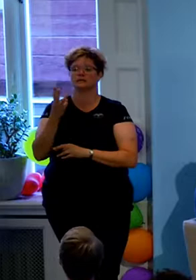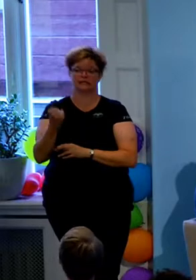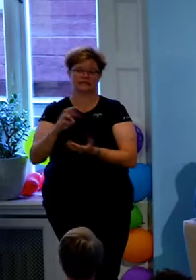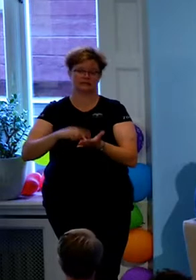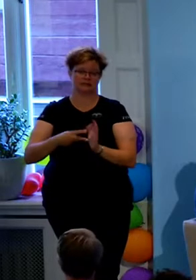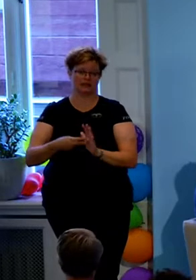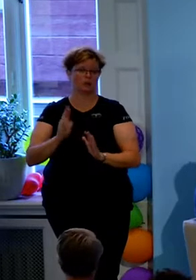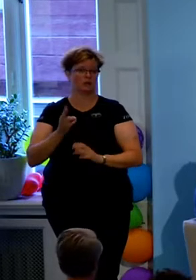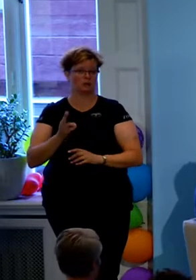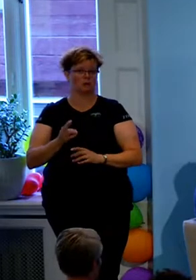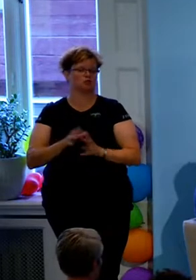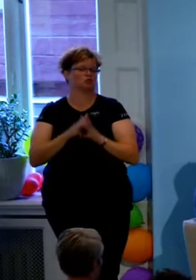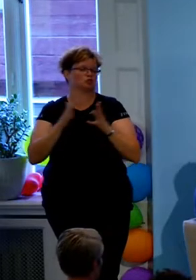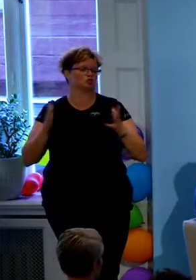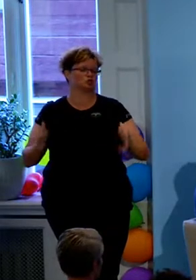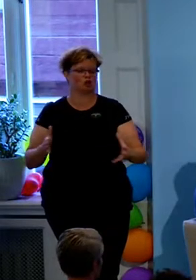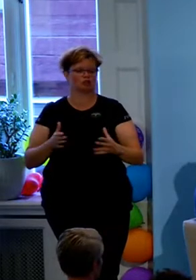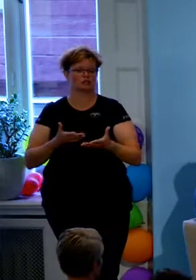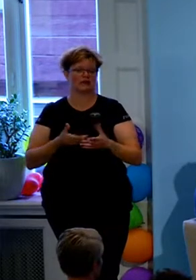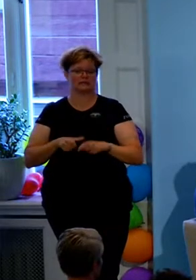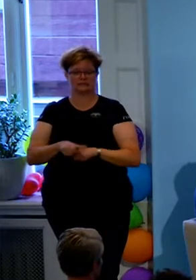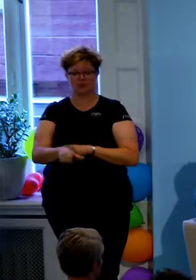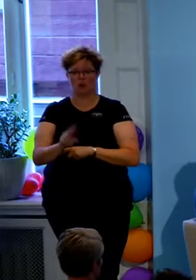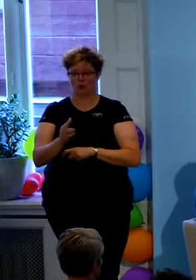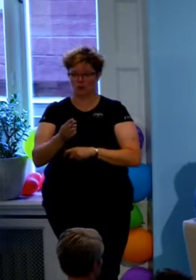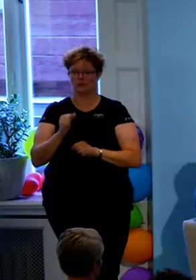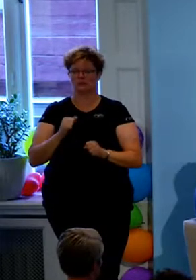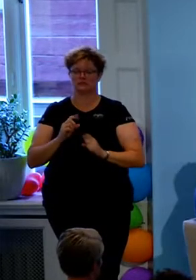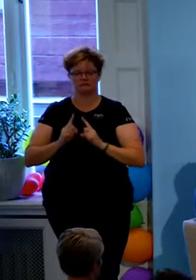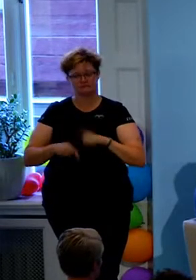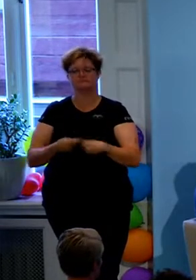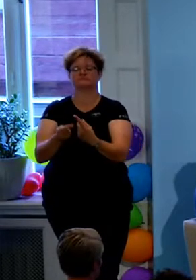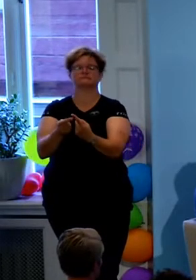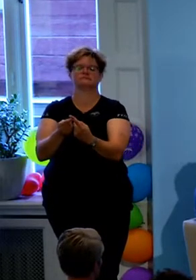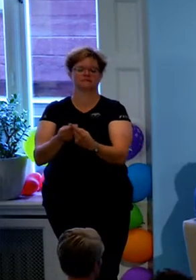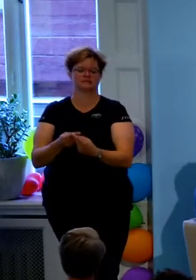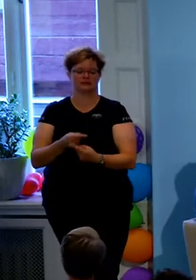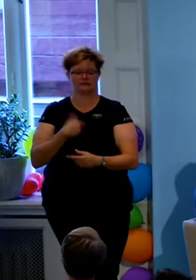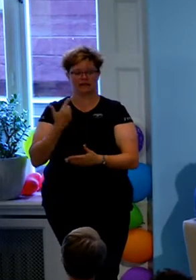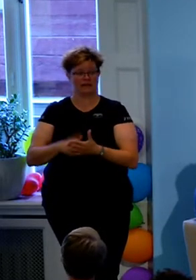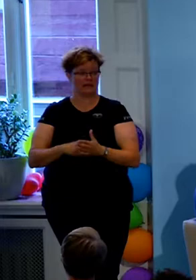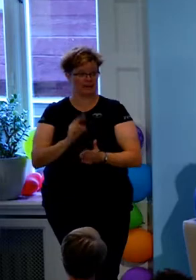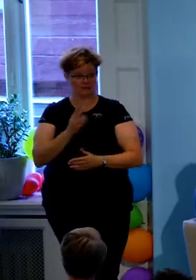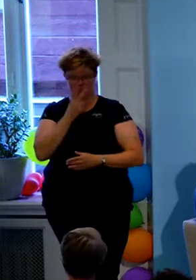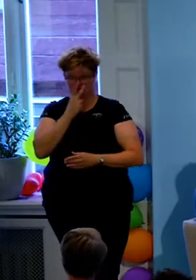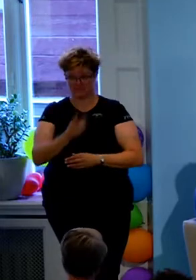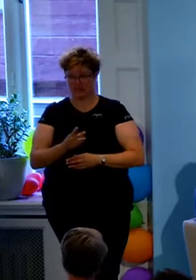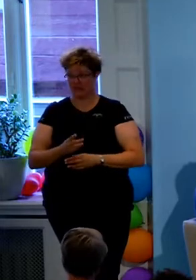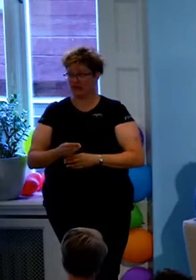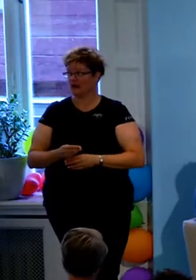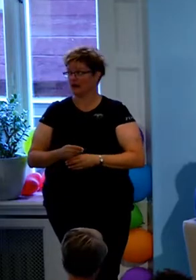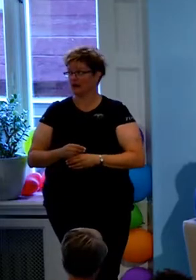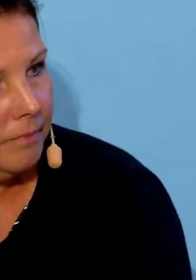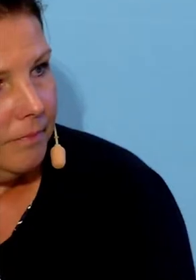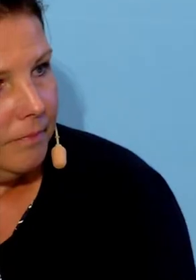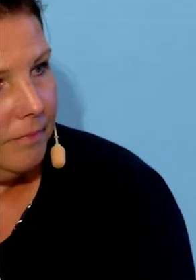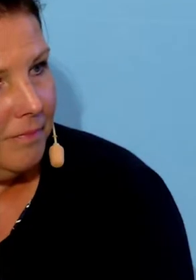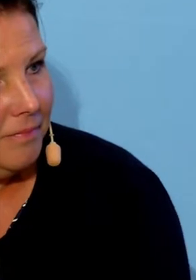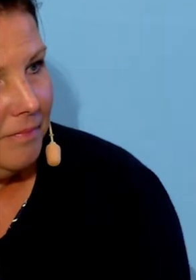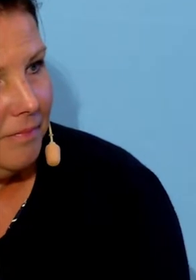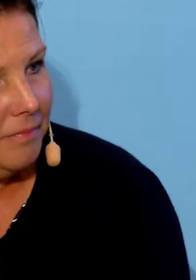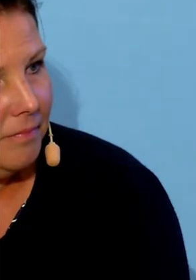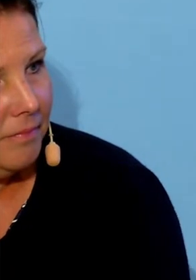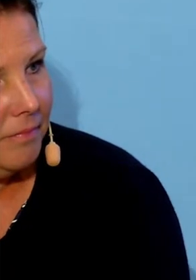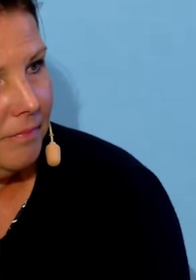ett av de största spåren i detta, att vi måste ta oss vidare på den resan. Vi ser redan idag, alltså vår tredje business, service business, är